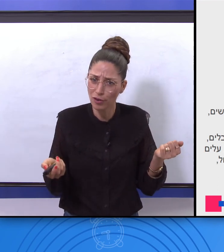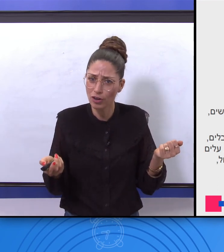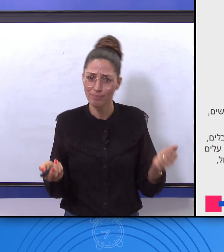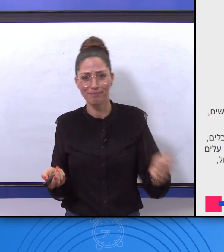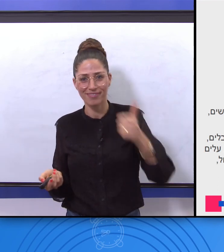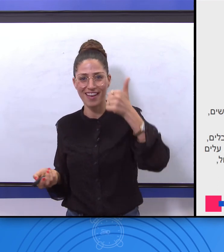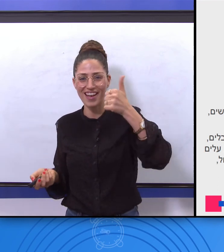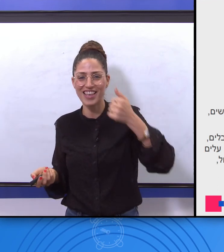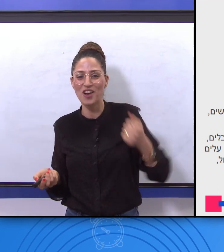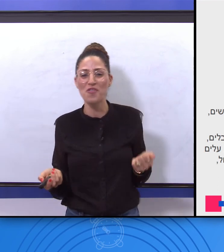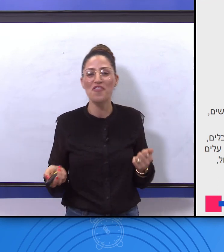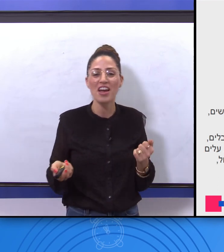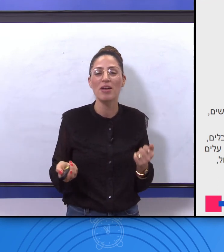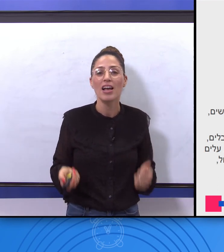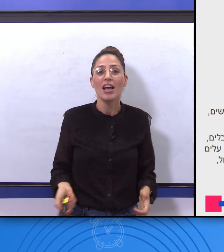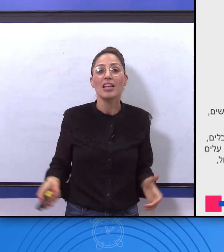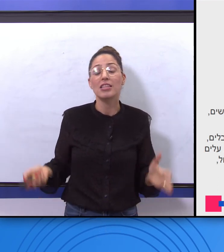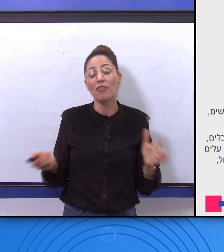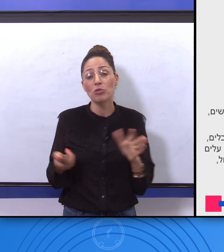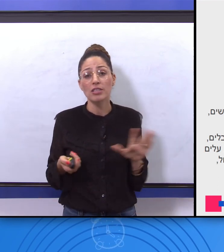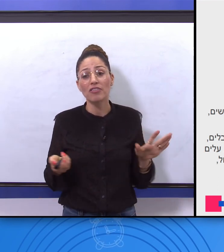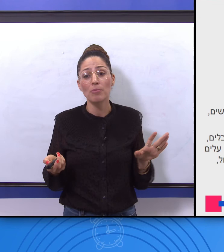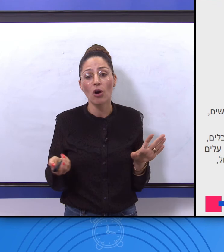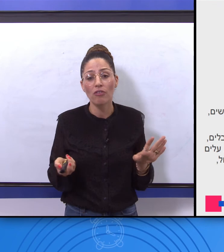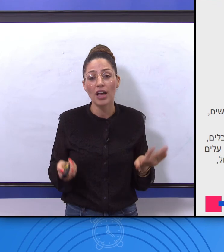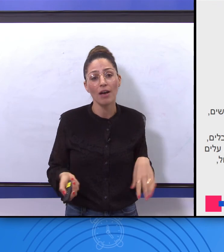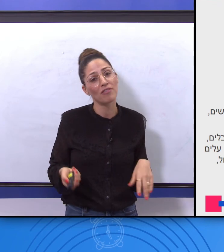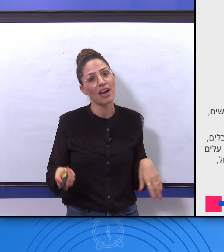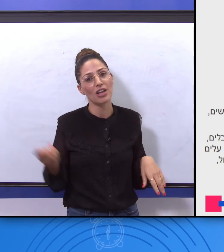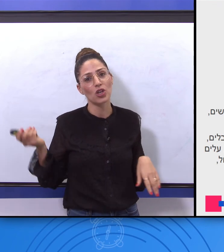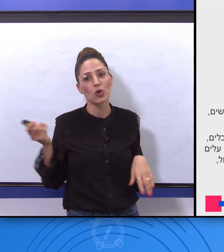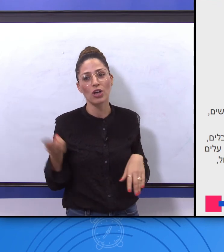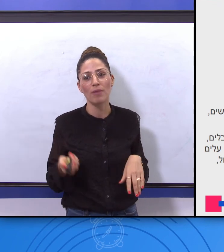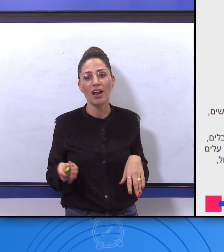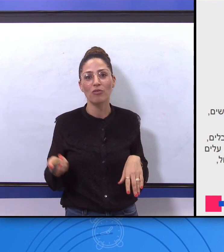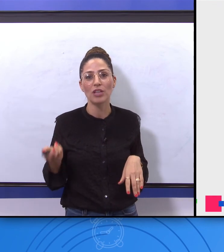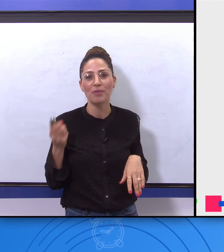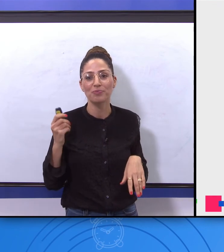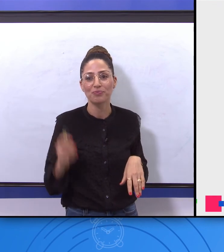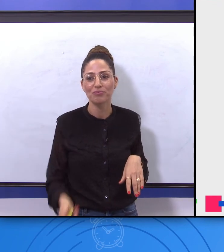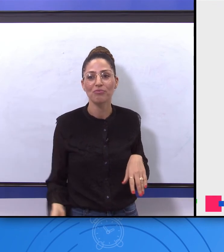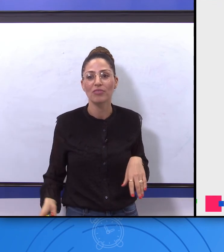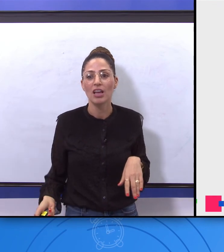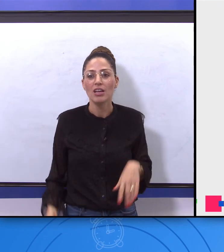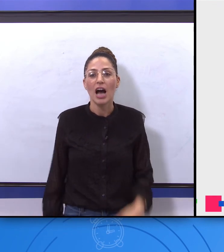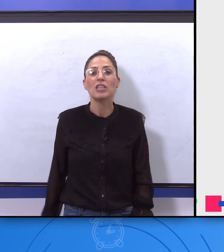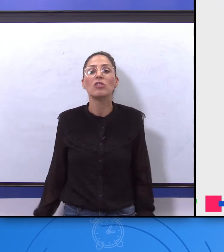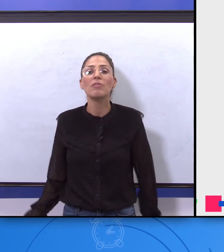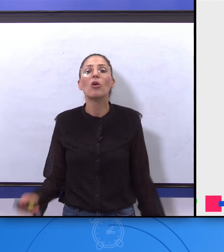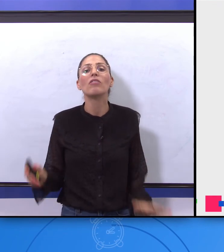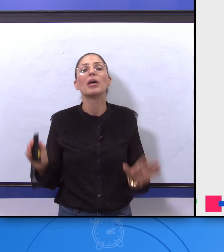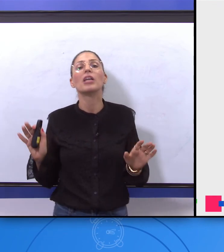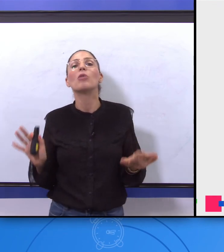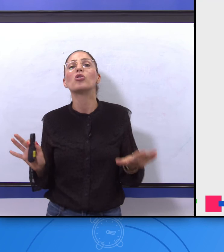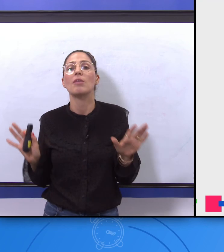מכירים ספלול? איזה אלופים! צדפים שאספתם בחוף הים, ויאללה, 3-4 לעבודה. אז